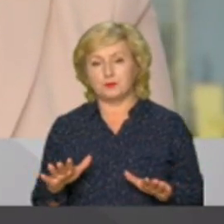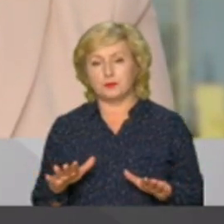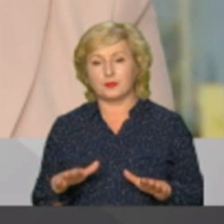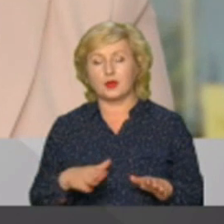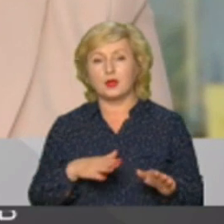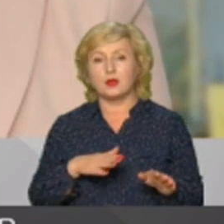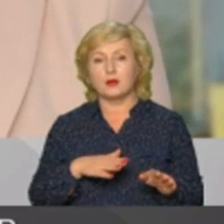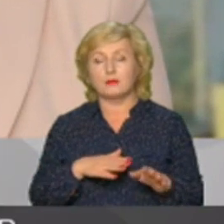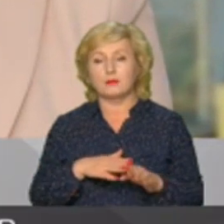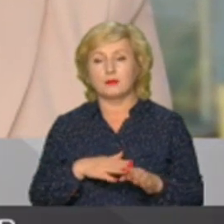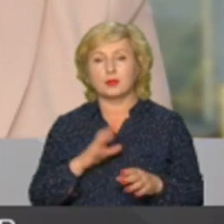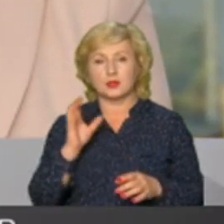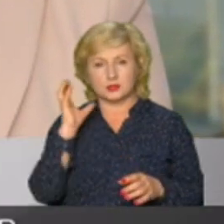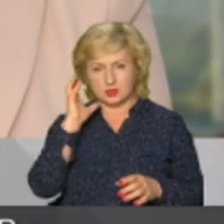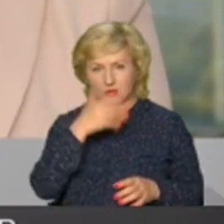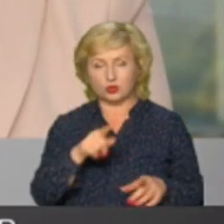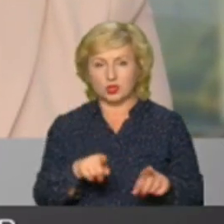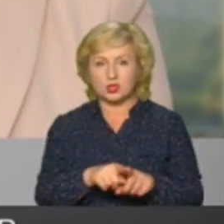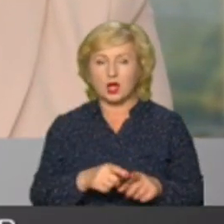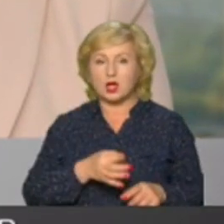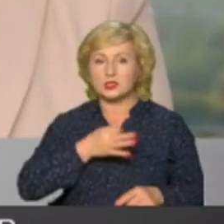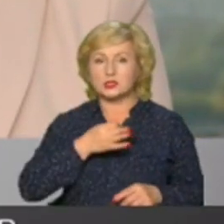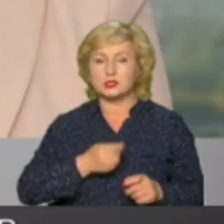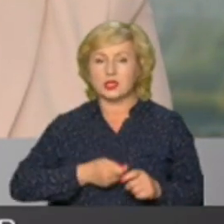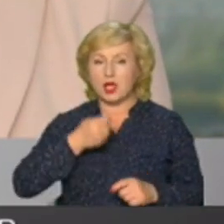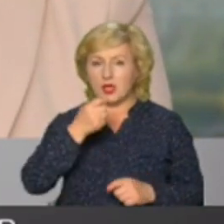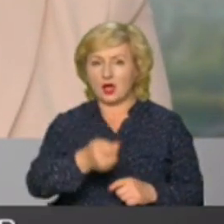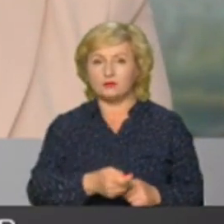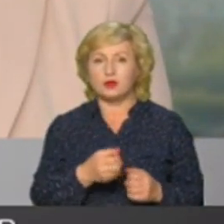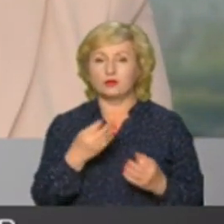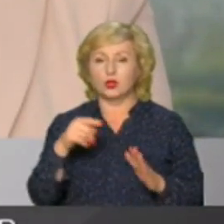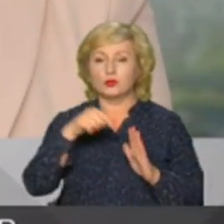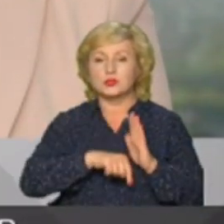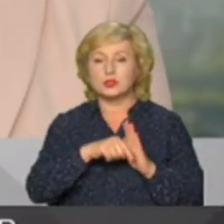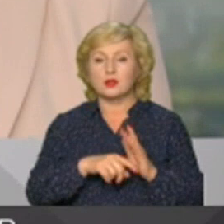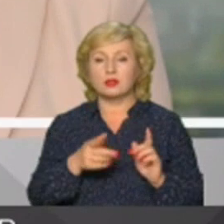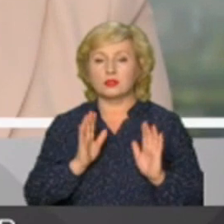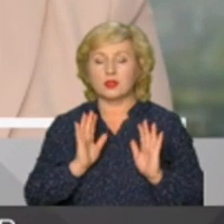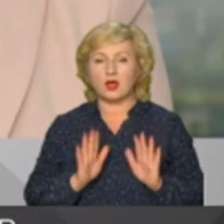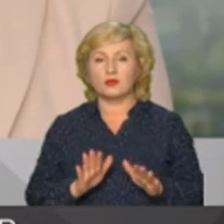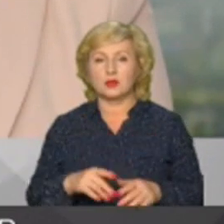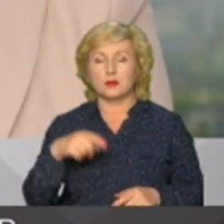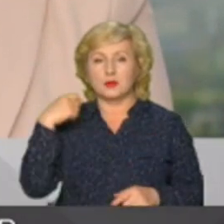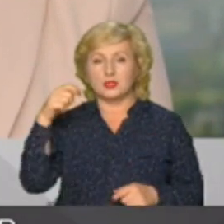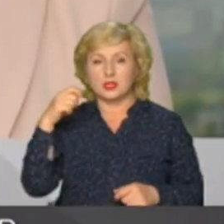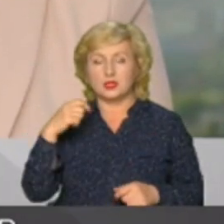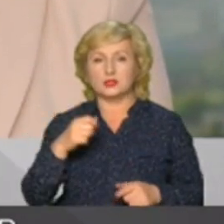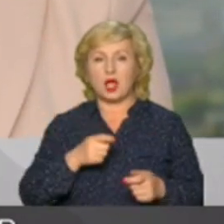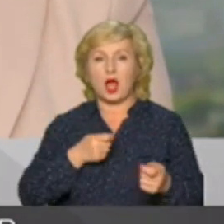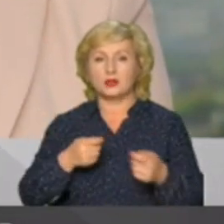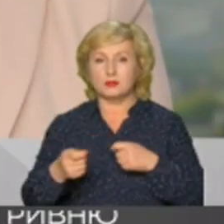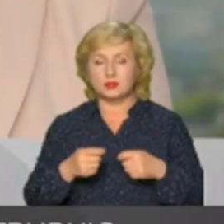повністю серйозна така заява, в тому сенсі, що навіть в президентській адміністрації на